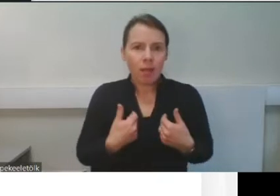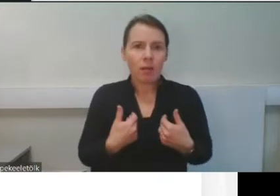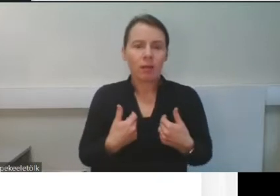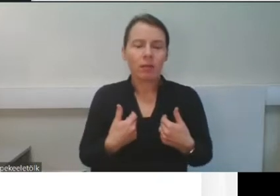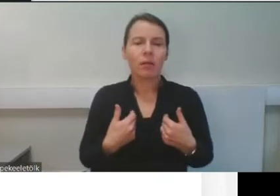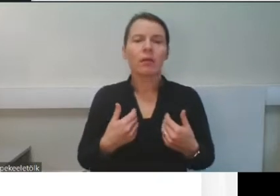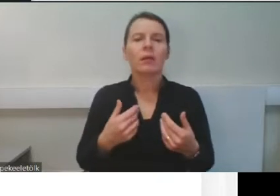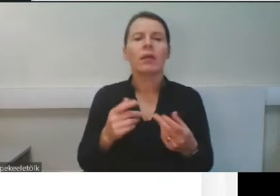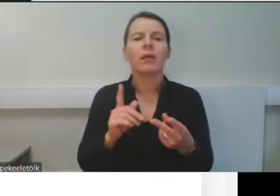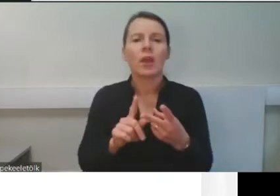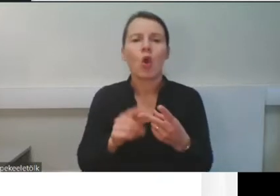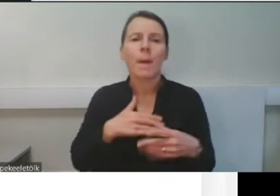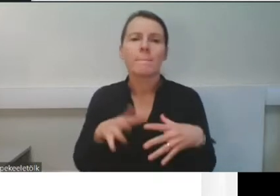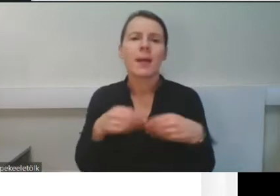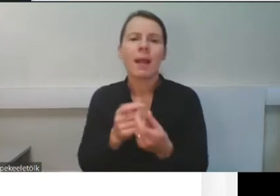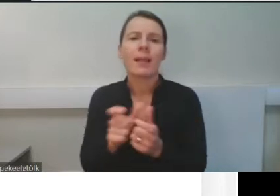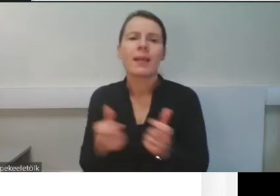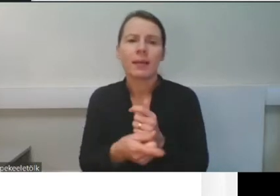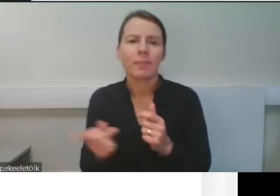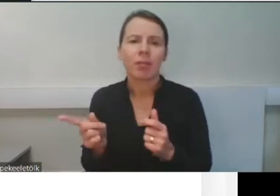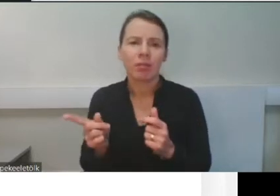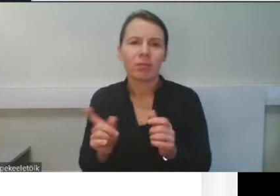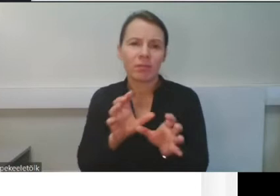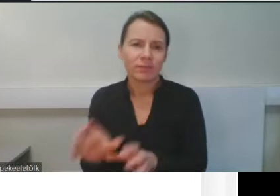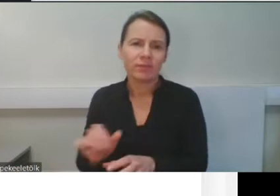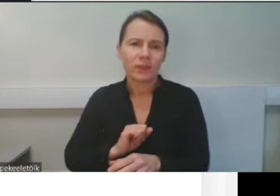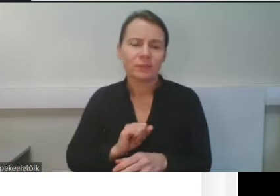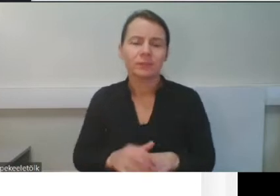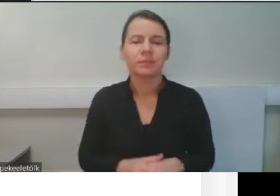nagu puudutab puuetega inimesi. On teil?